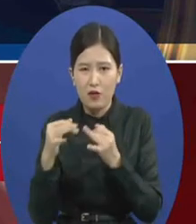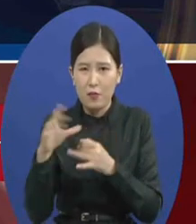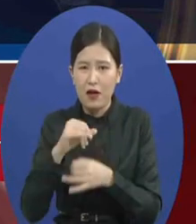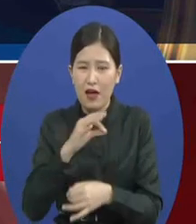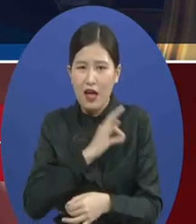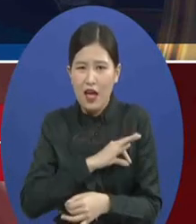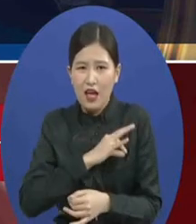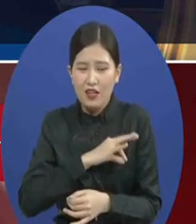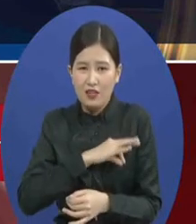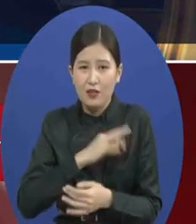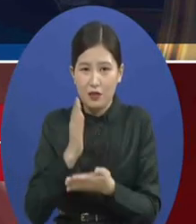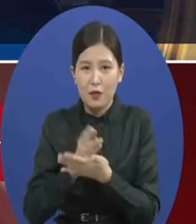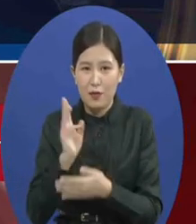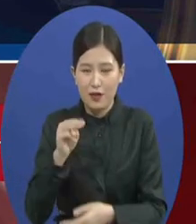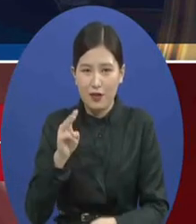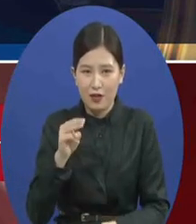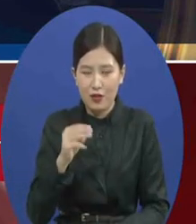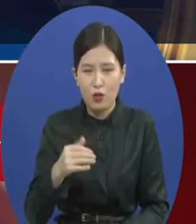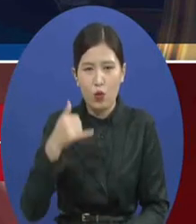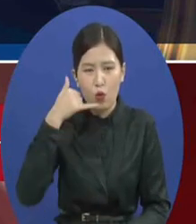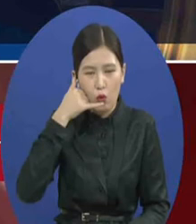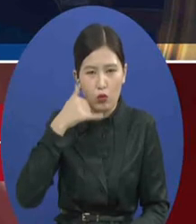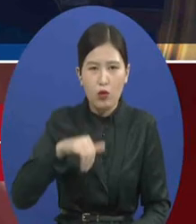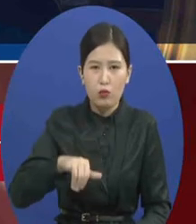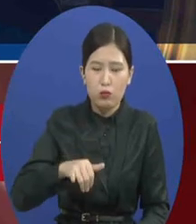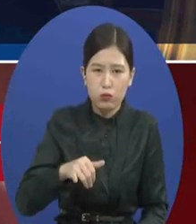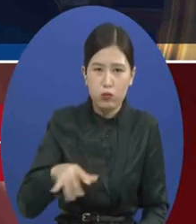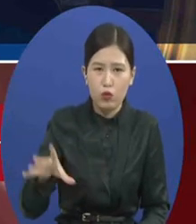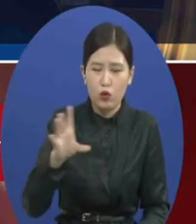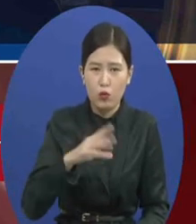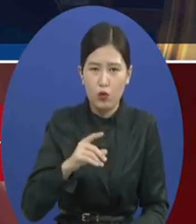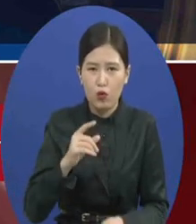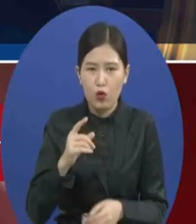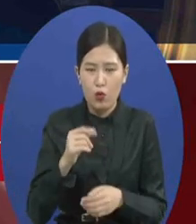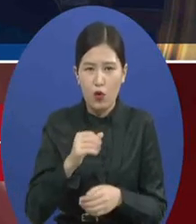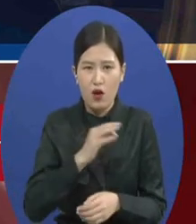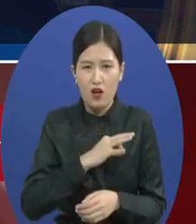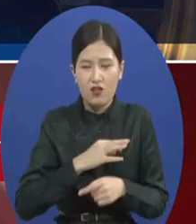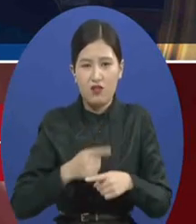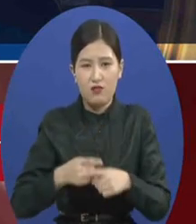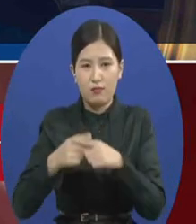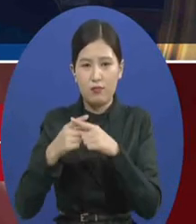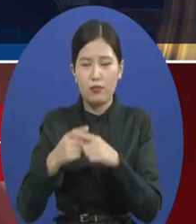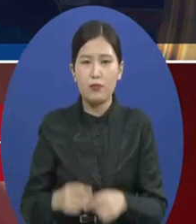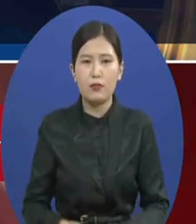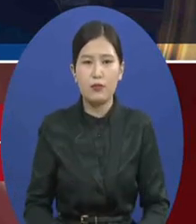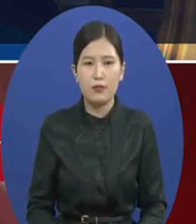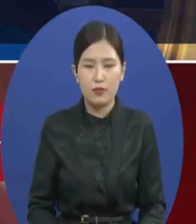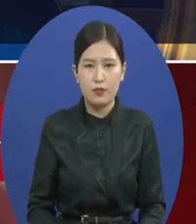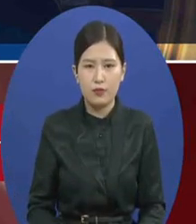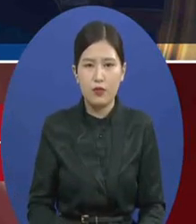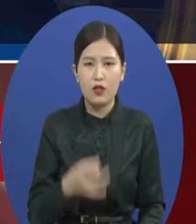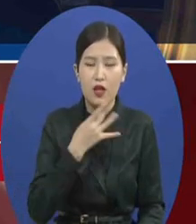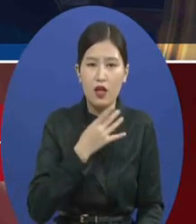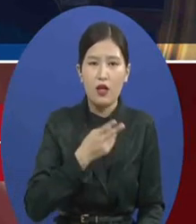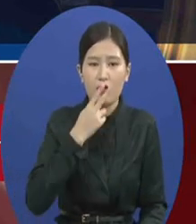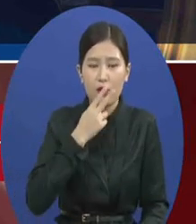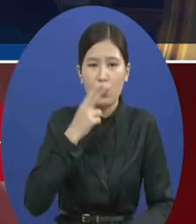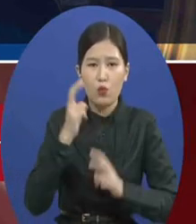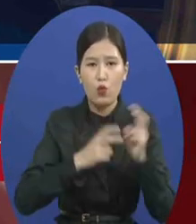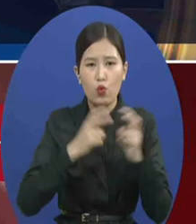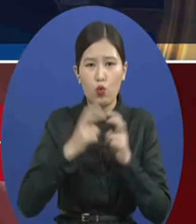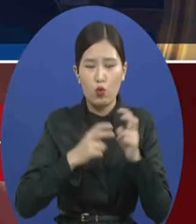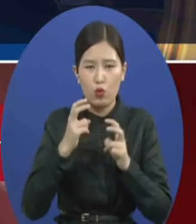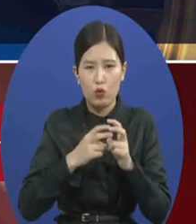Телефон онгоцоос интернет зүлжээ бүгд одоо харин хэрэглээн улам нэмэгдсэн байх гэж бодож байна. За согтууруулахад тамиг үйлдвэрлэх тусгай